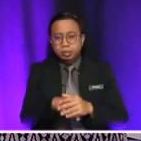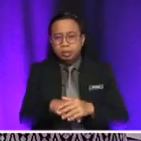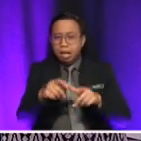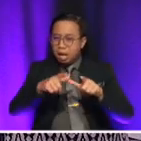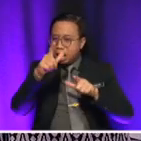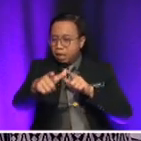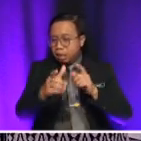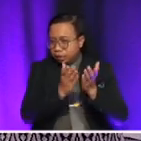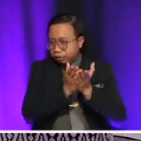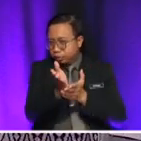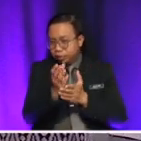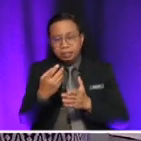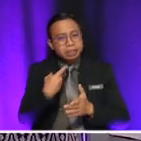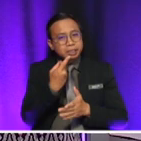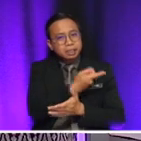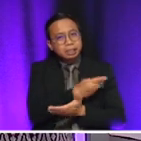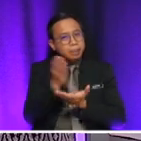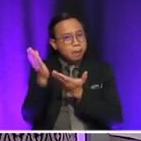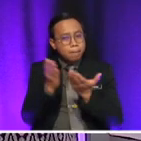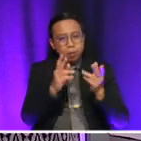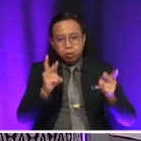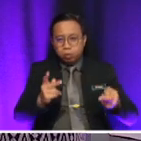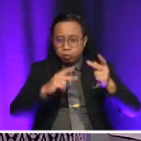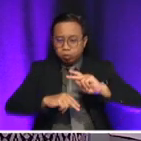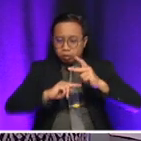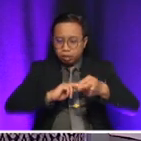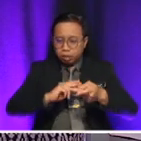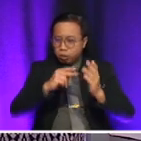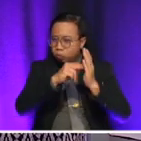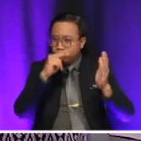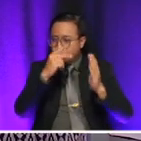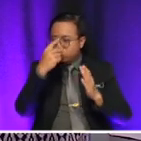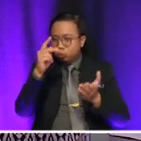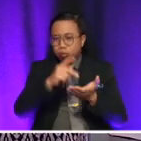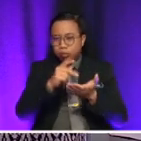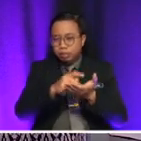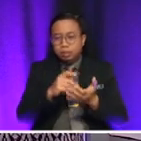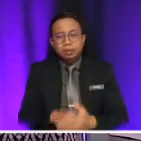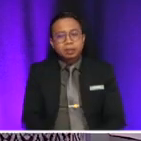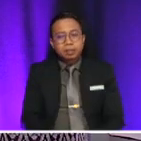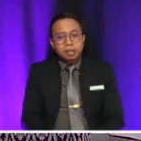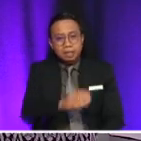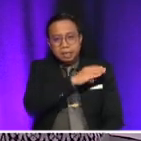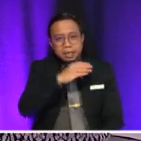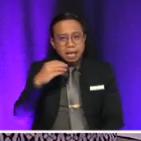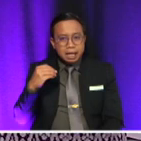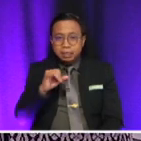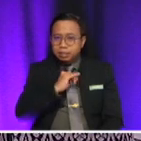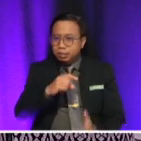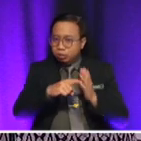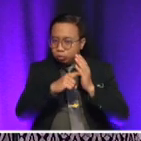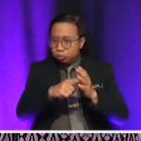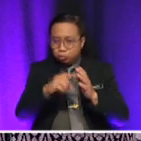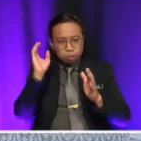adalah kita bawa kota undi tersebut untuk dikira dan Saya tunjukkan sedikit gambaran